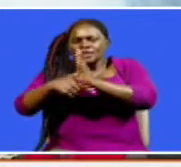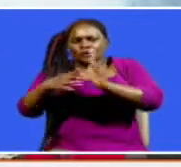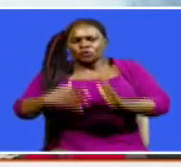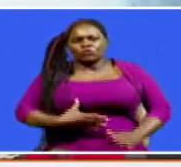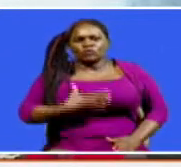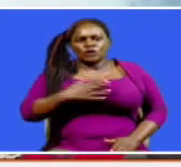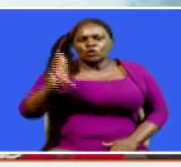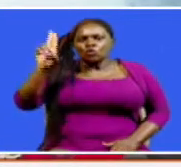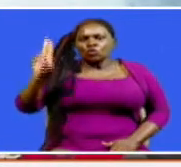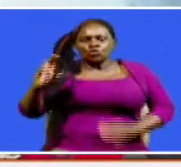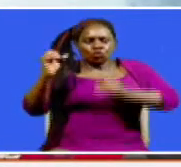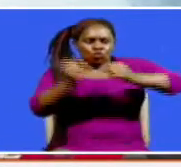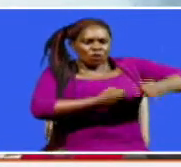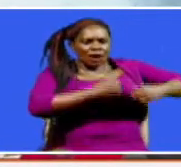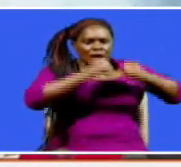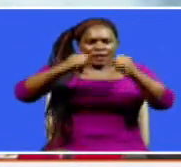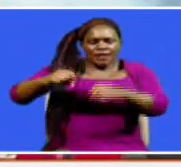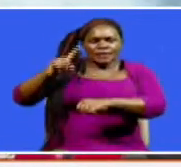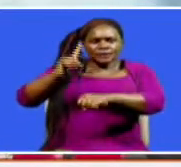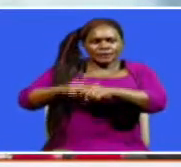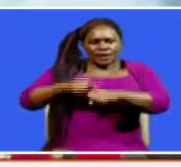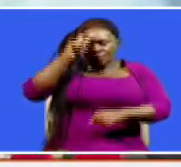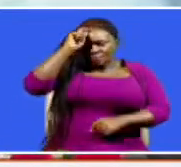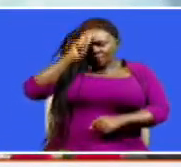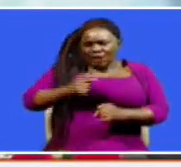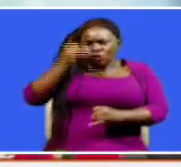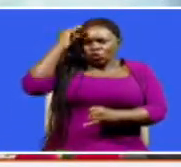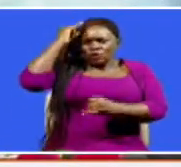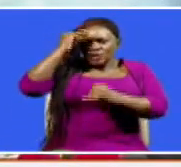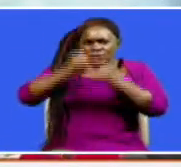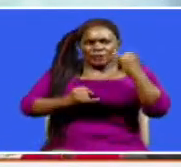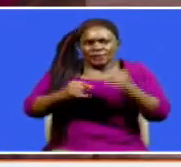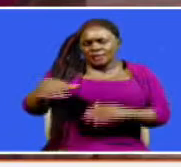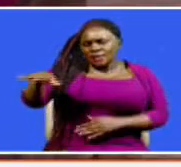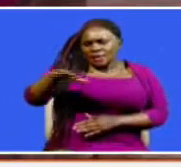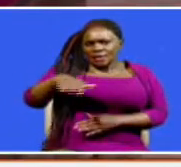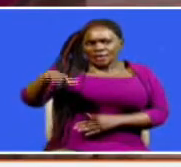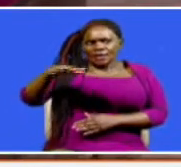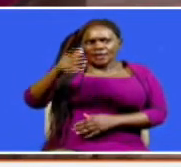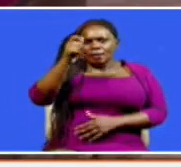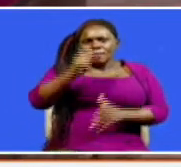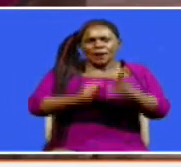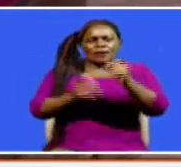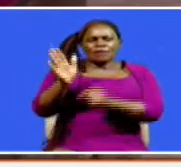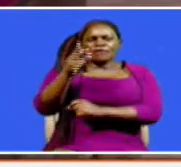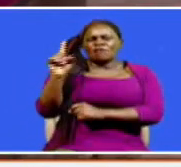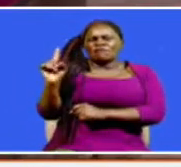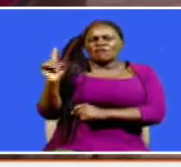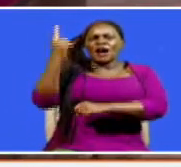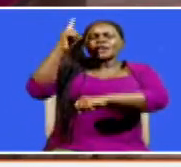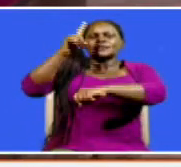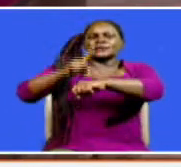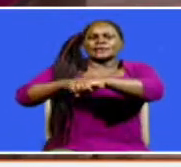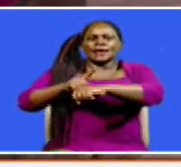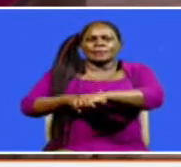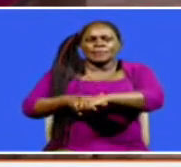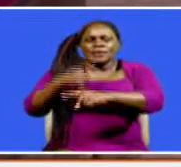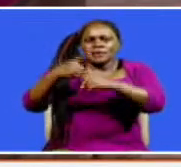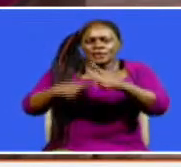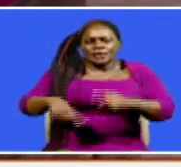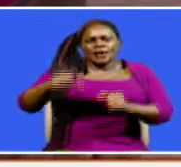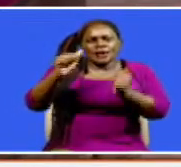uwanja wa Uhuru Gardens atakapotoa heshima zake katika eneo ambalo bendera ya Kenya ilipeperushwa kwa mara ya kwanza